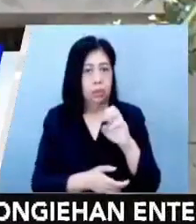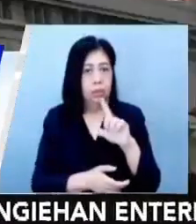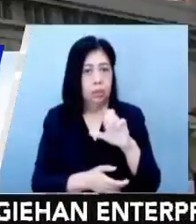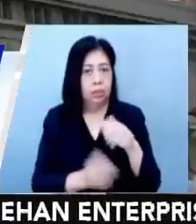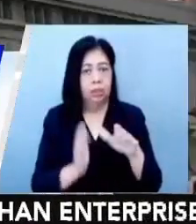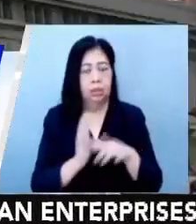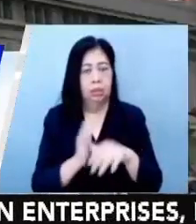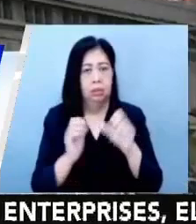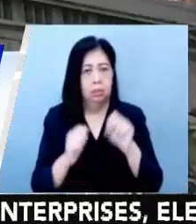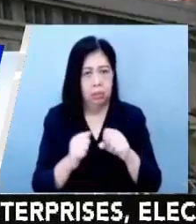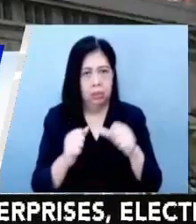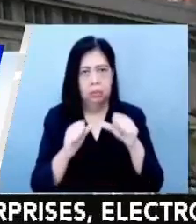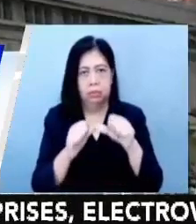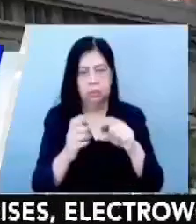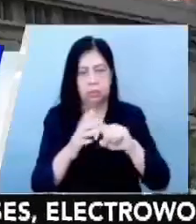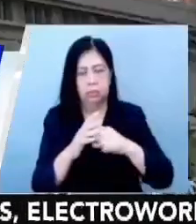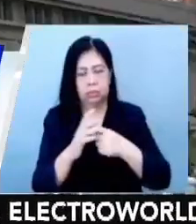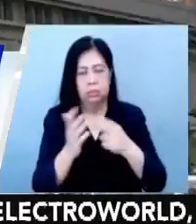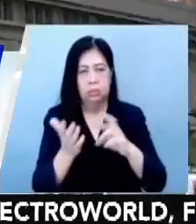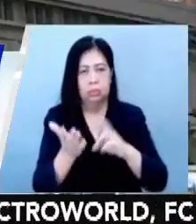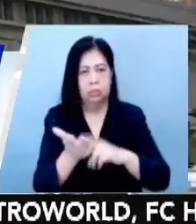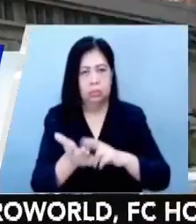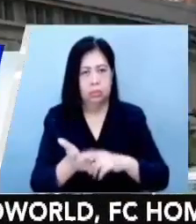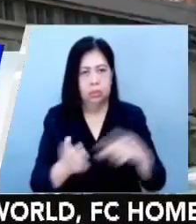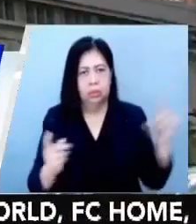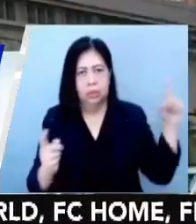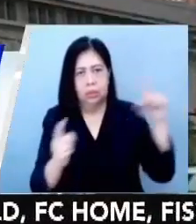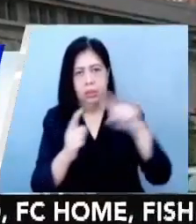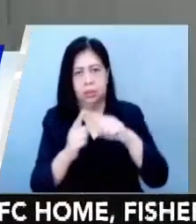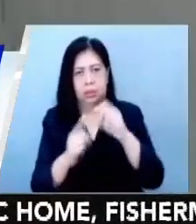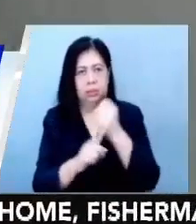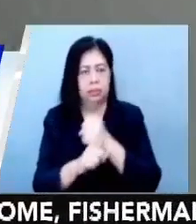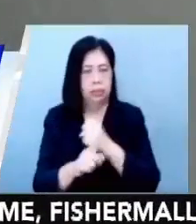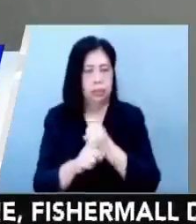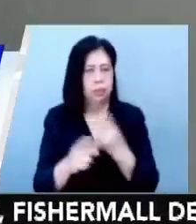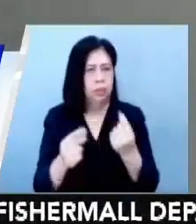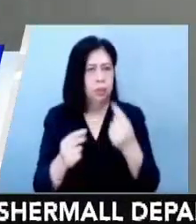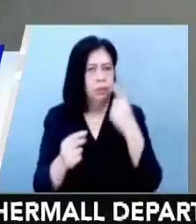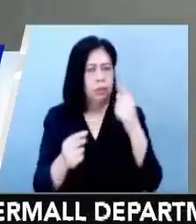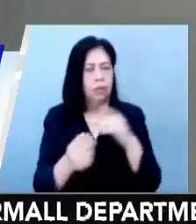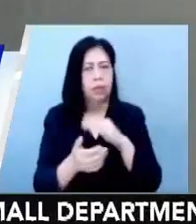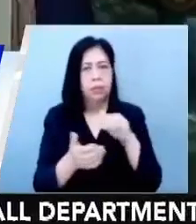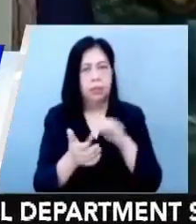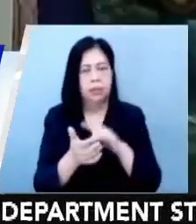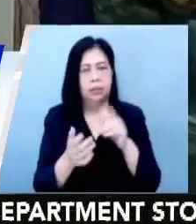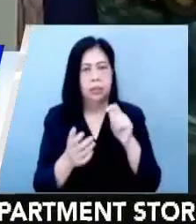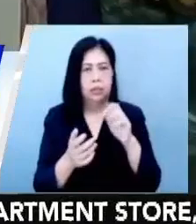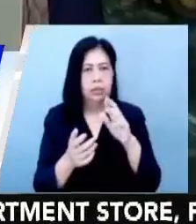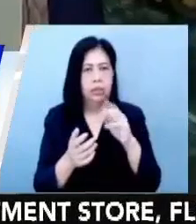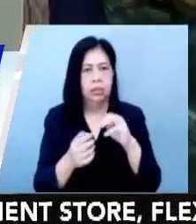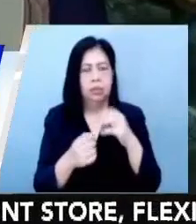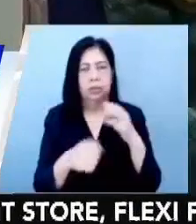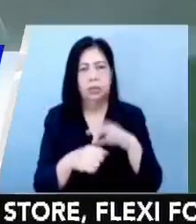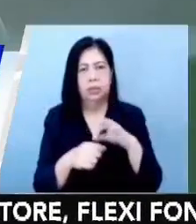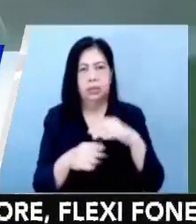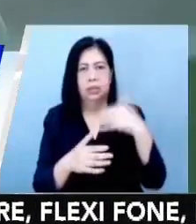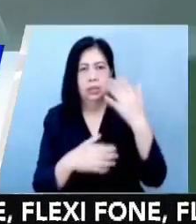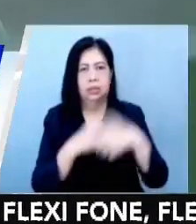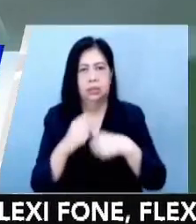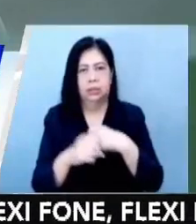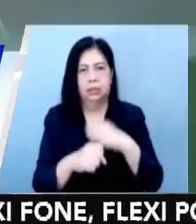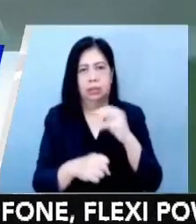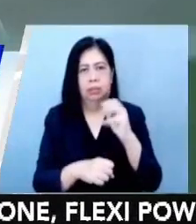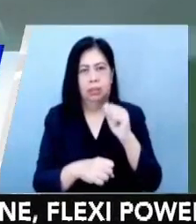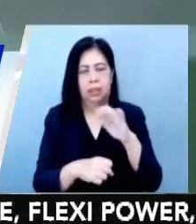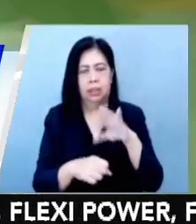ng Pebrero at tumagal hanggang Setyembre. Gagawin yan para sa midterm elections sa Mayo ng susunod na taon. Nihintay pang